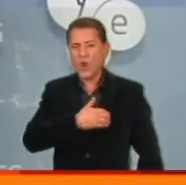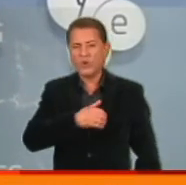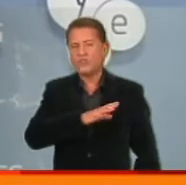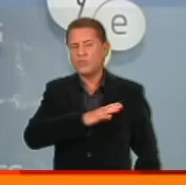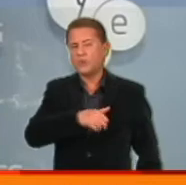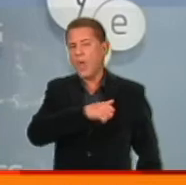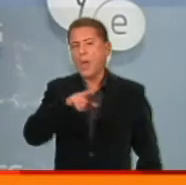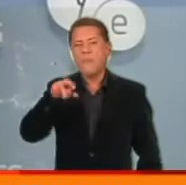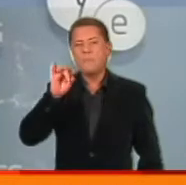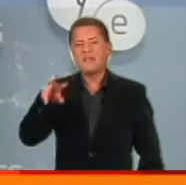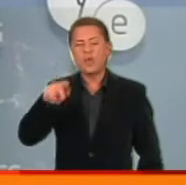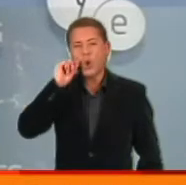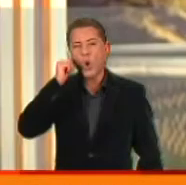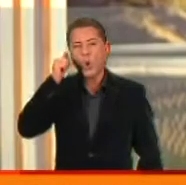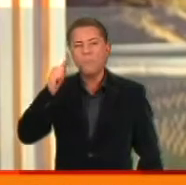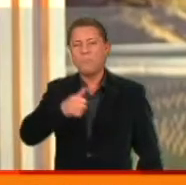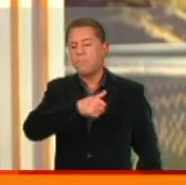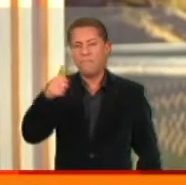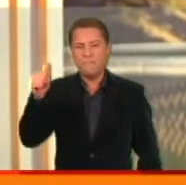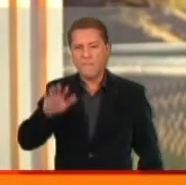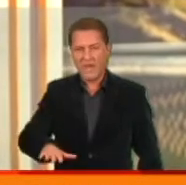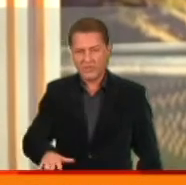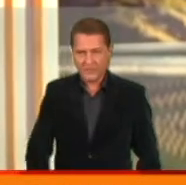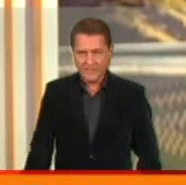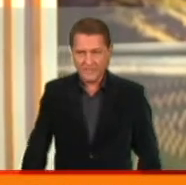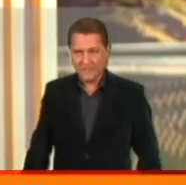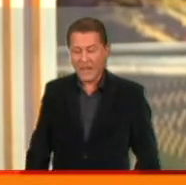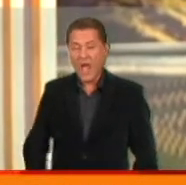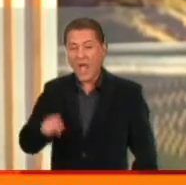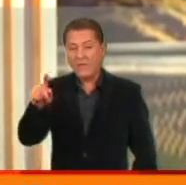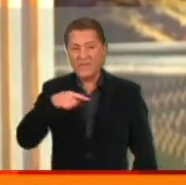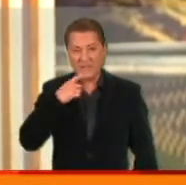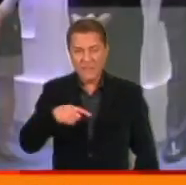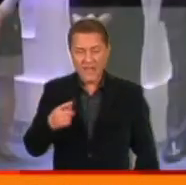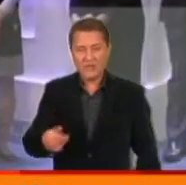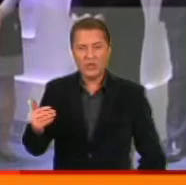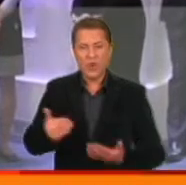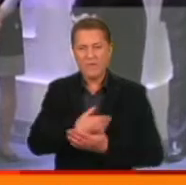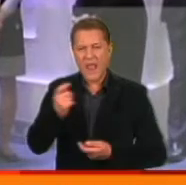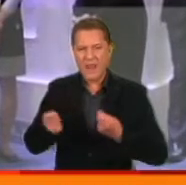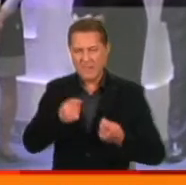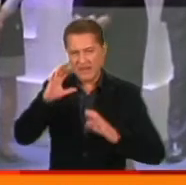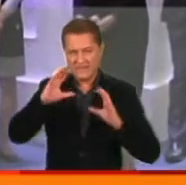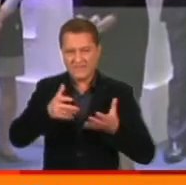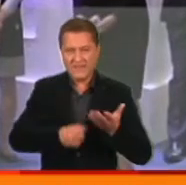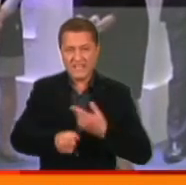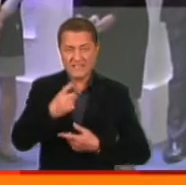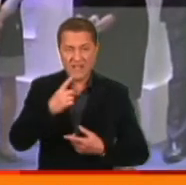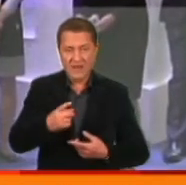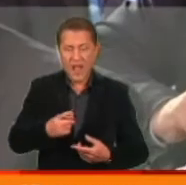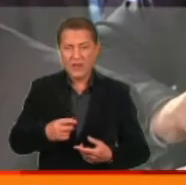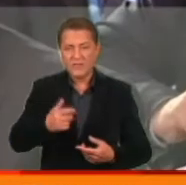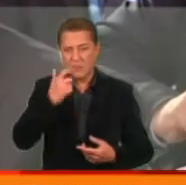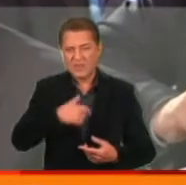Першим. Ви це краще за всіх розумієте. Філософ твердить, нові елементи в світі заявляють про себе, втім